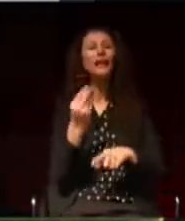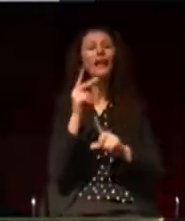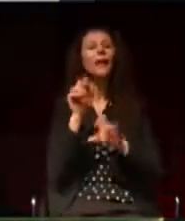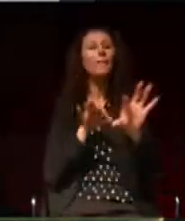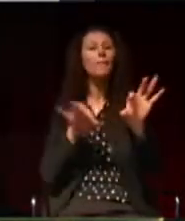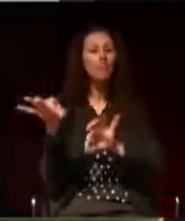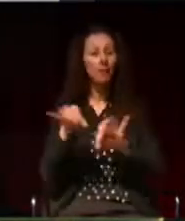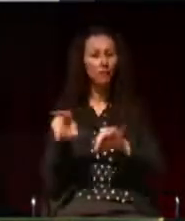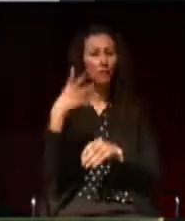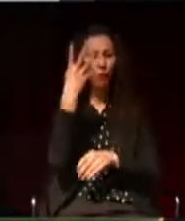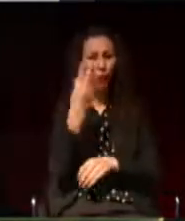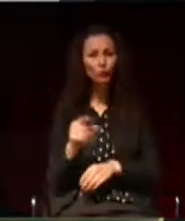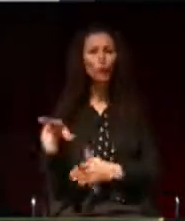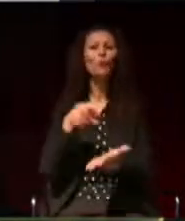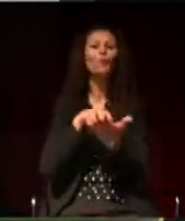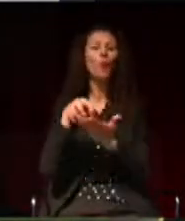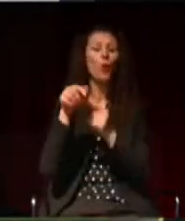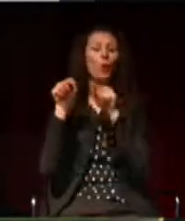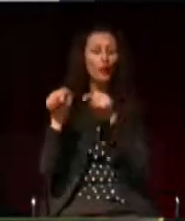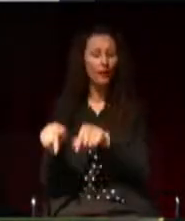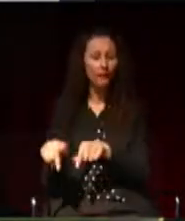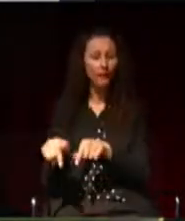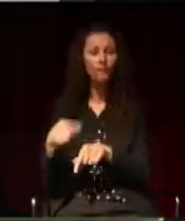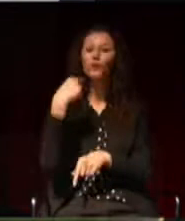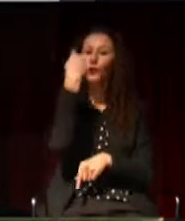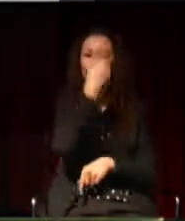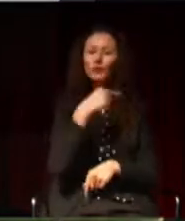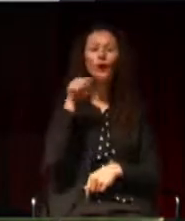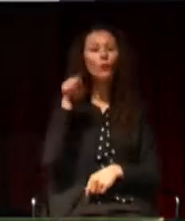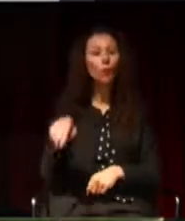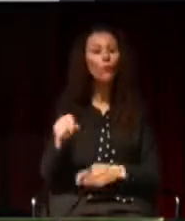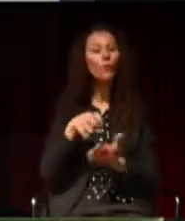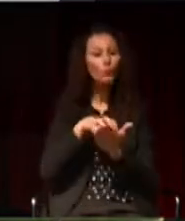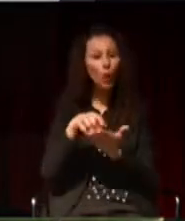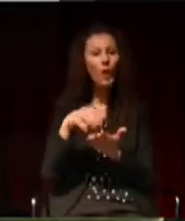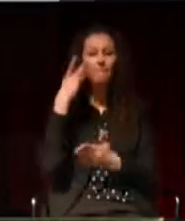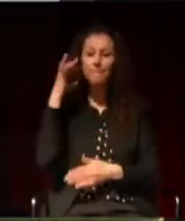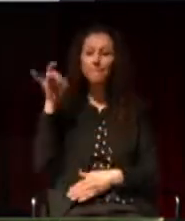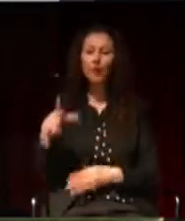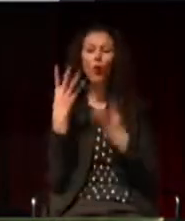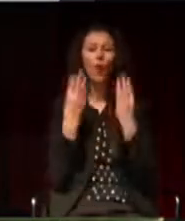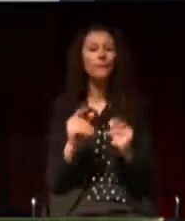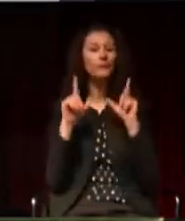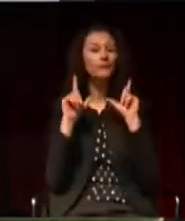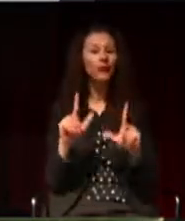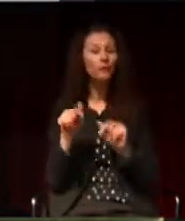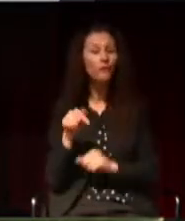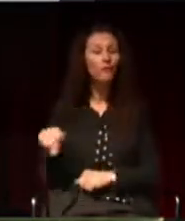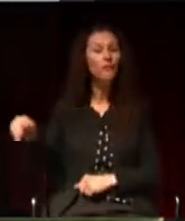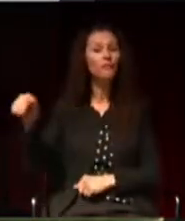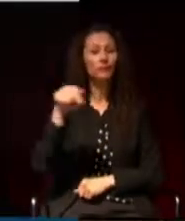imar planlarının olduğu bölgede olacaklar. Dolayısıyla bu bölgeler belirlenmesi gerekiyor.